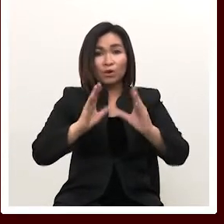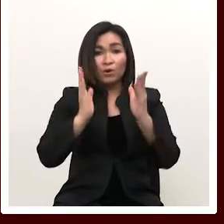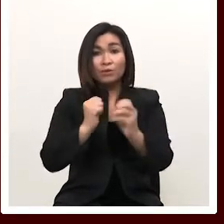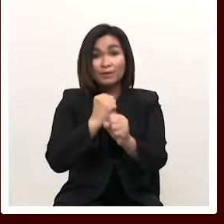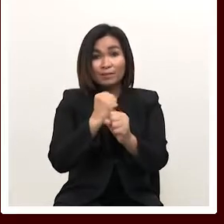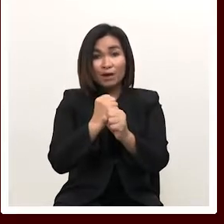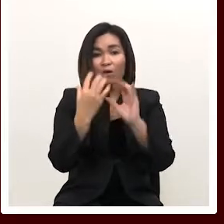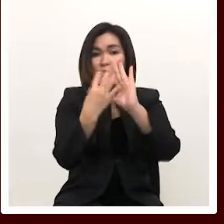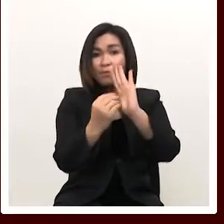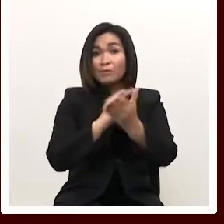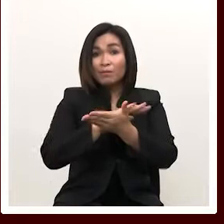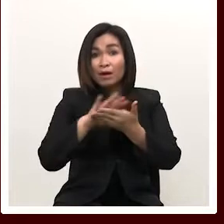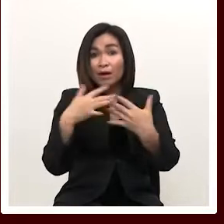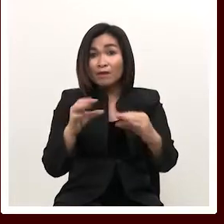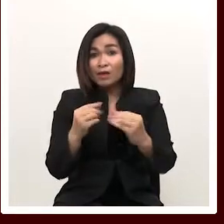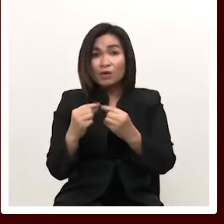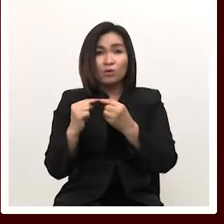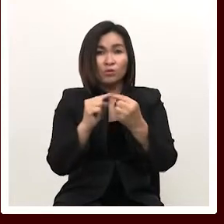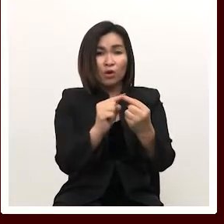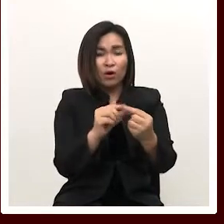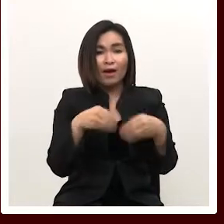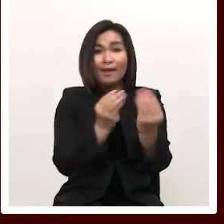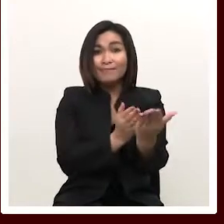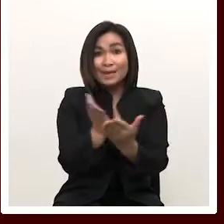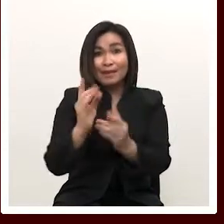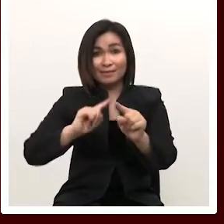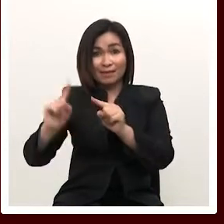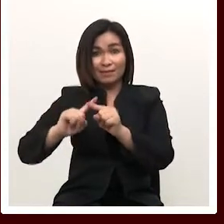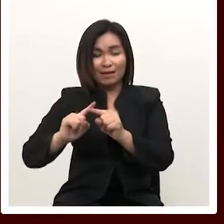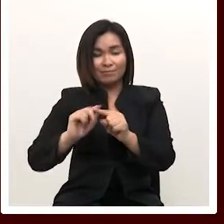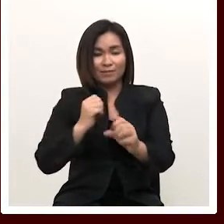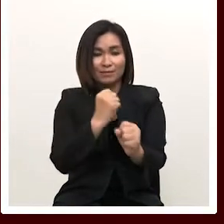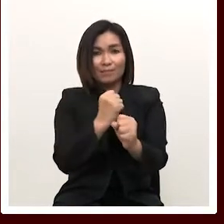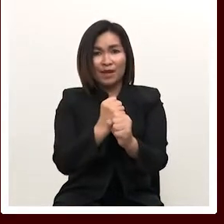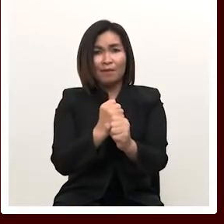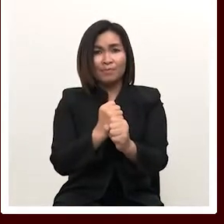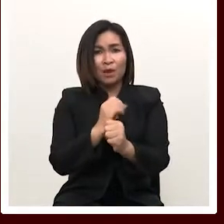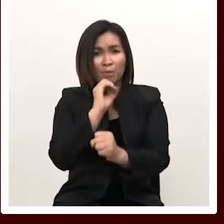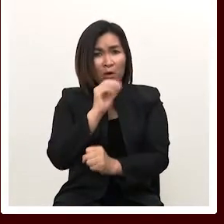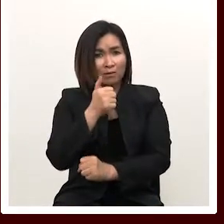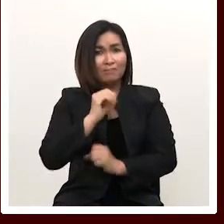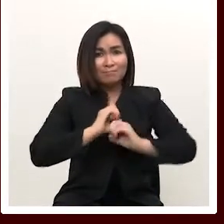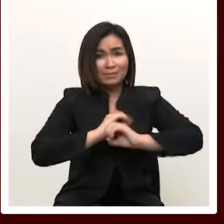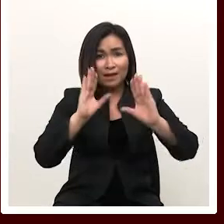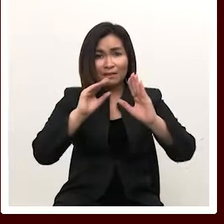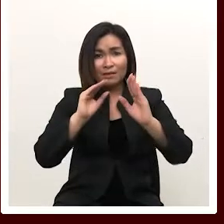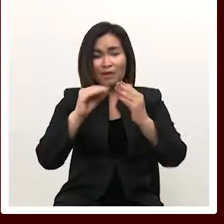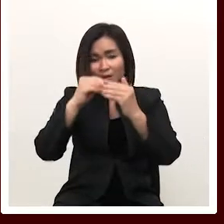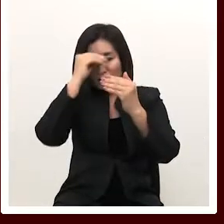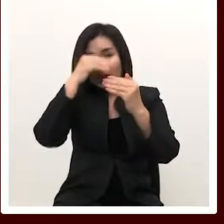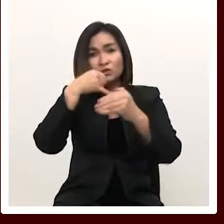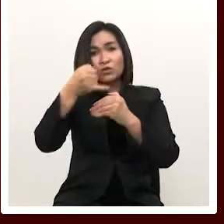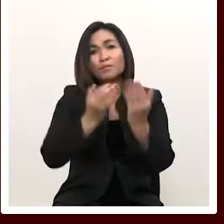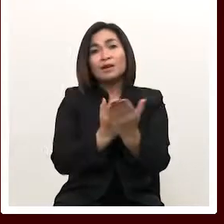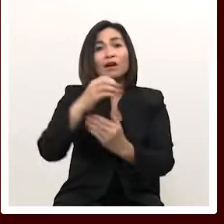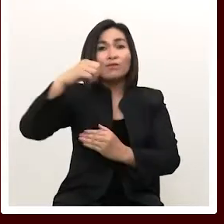านของเราเนี่ยหลังจากที่ฝึกอบรมเสร็จแล้วก็ส่งสู่ใช้งานหน่วยงานต่างๆเราสามารถพูดได้ว่าเด็กพนักงานพวกนี้นะฮะจบสา